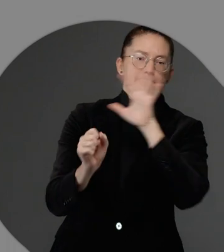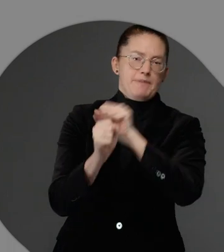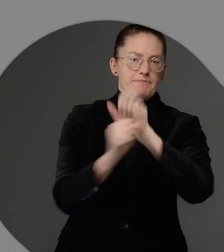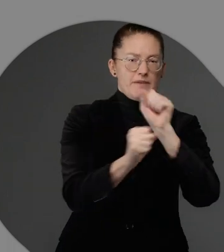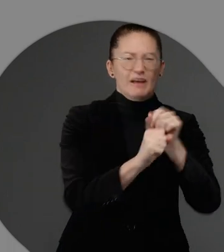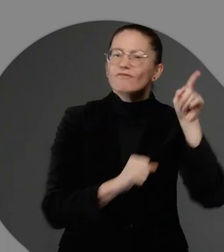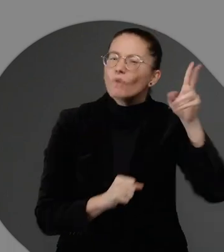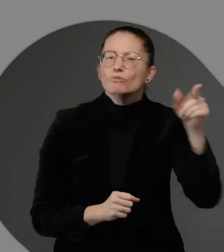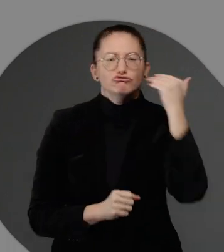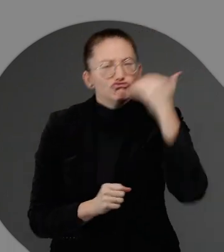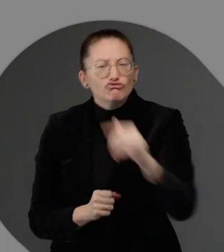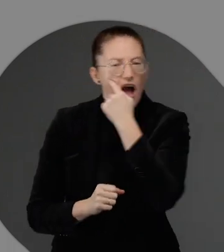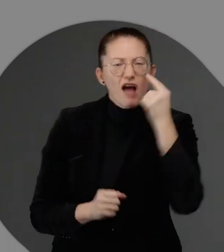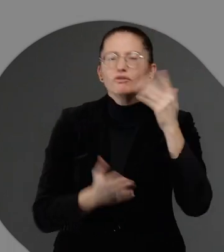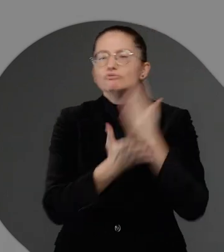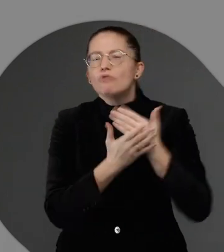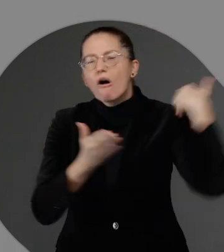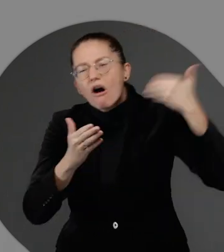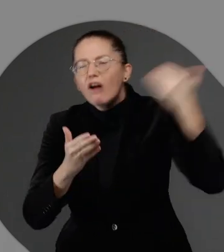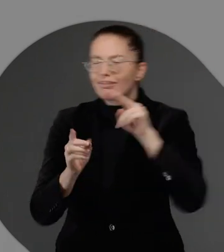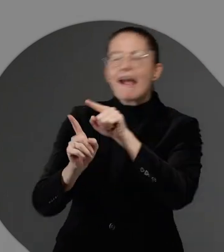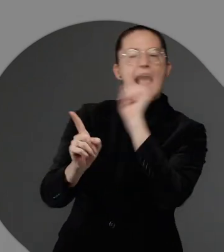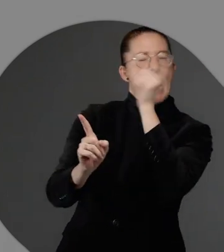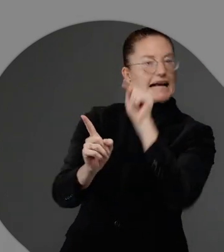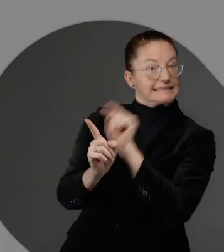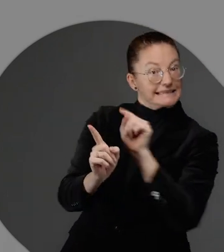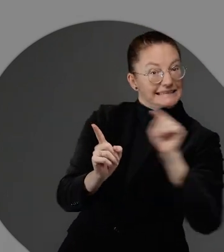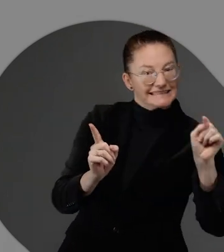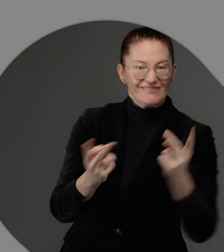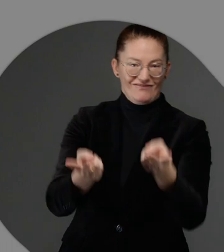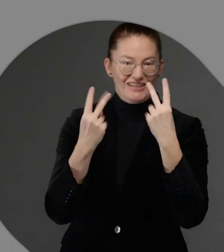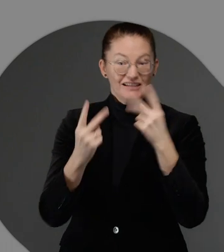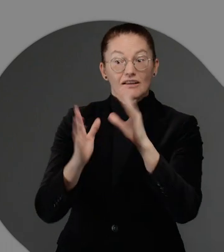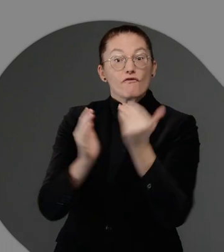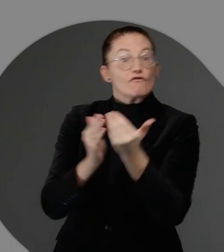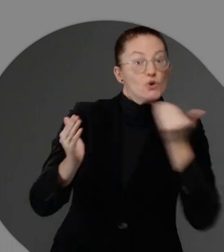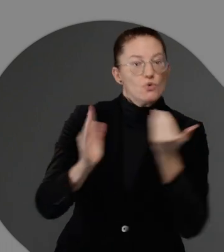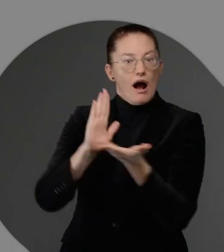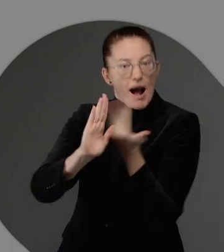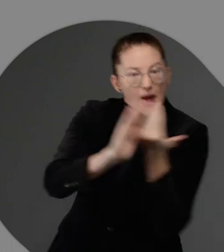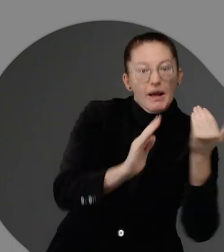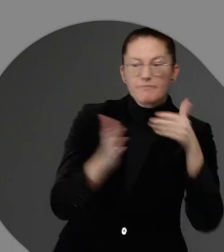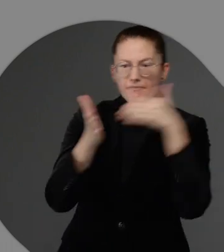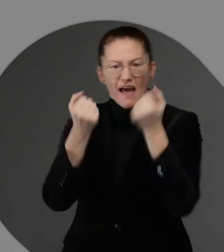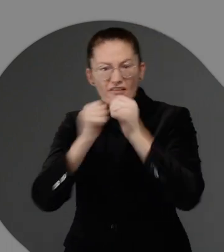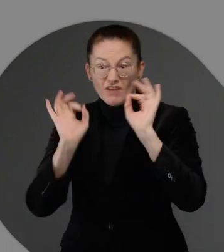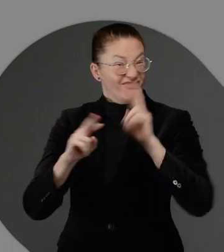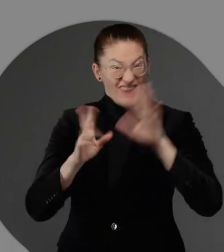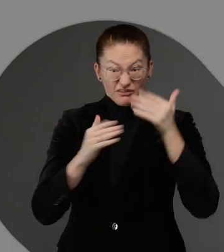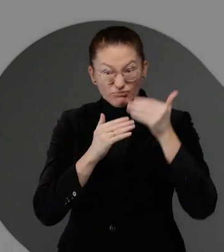erkennen typische Stolperfallen bereits im Vorfeld. Probleme später zu beheben ist teuer, ineffizient und manchmal auch gar nicht mehr